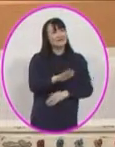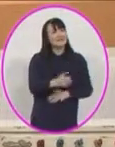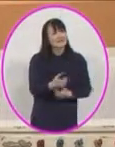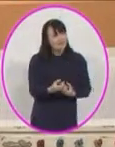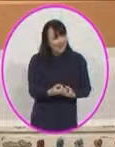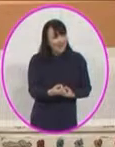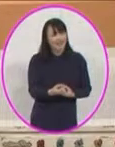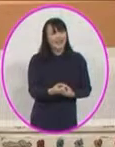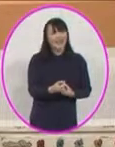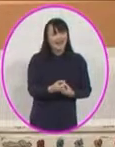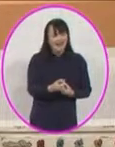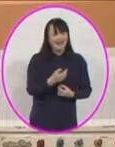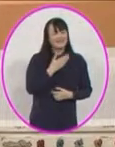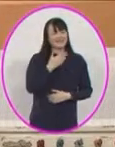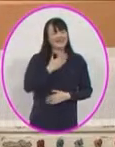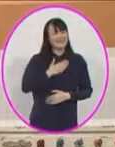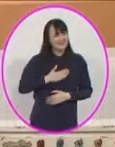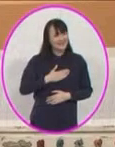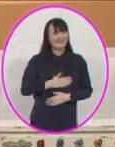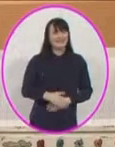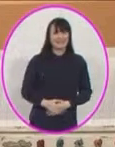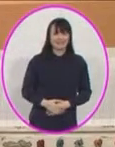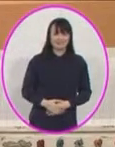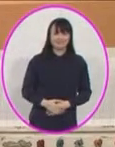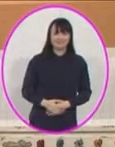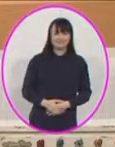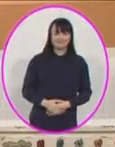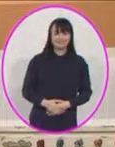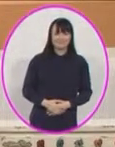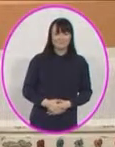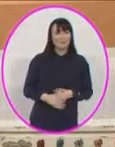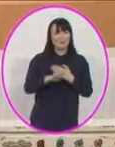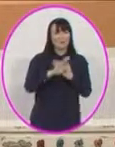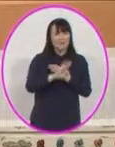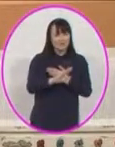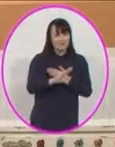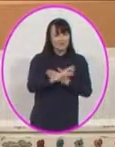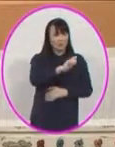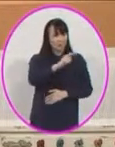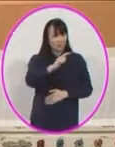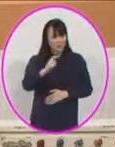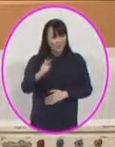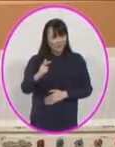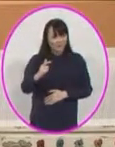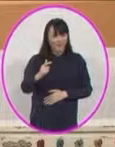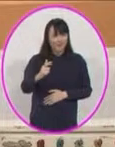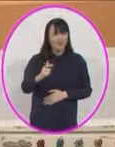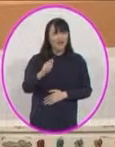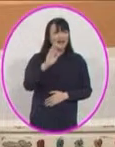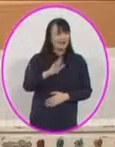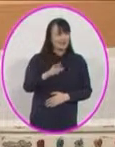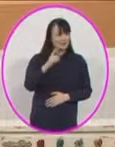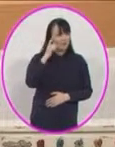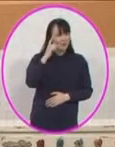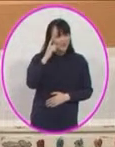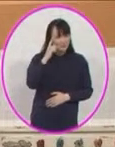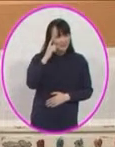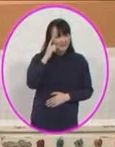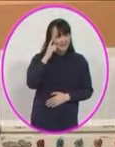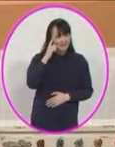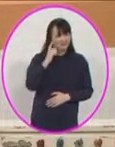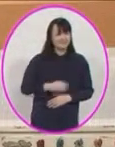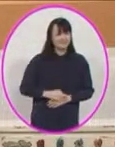たですしねはいまああのまだまだ色々な事があのあるんでしょうけれどもね